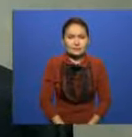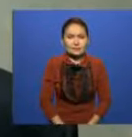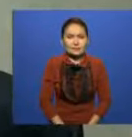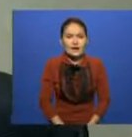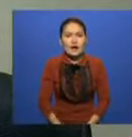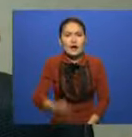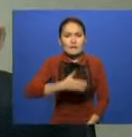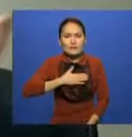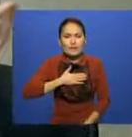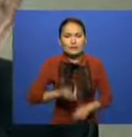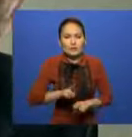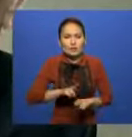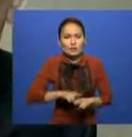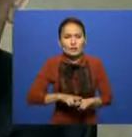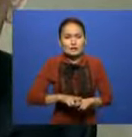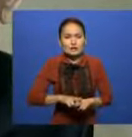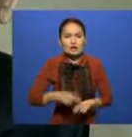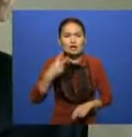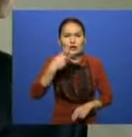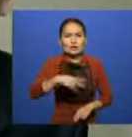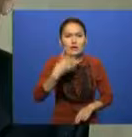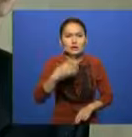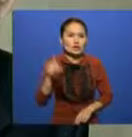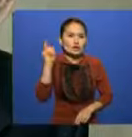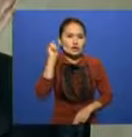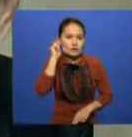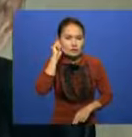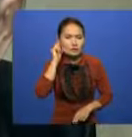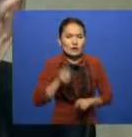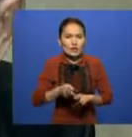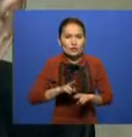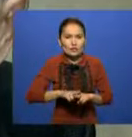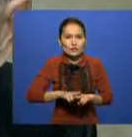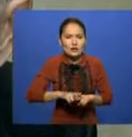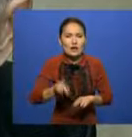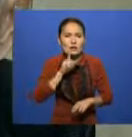отан қорғауда болдық. Әуелі Герман соғысында